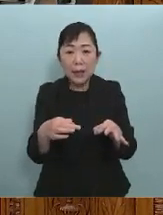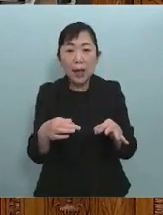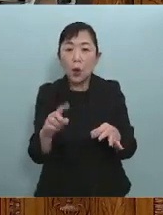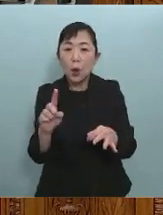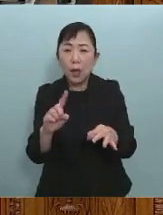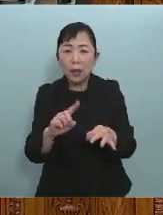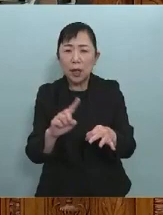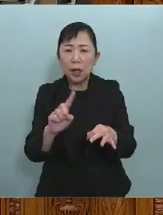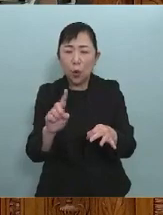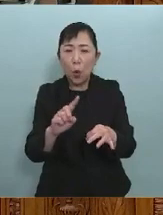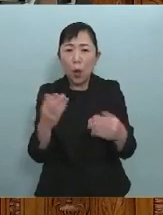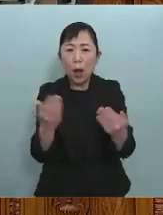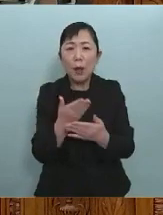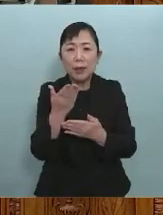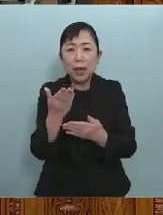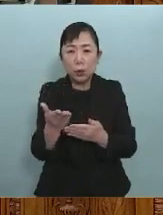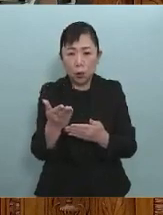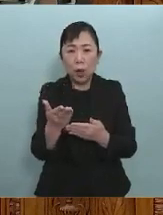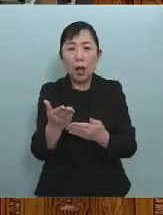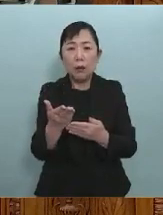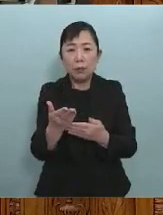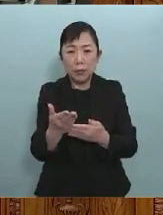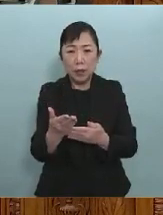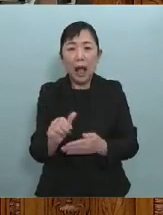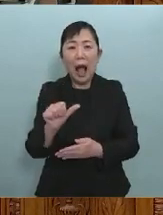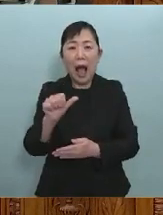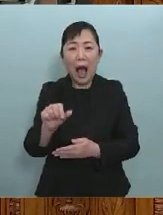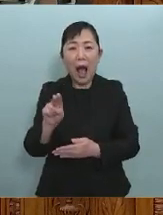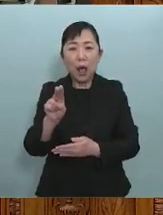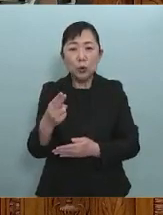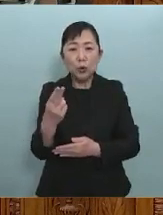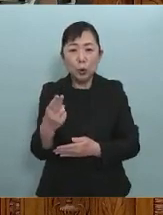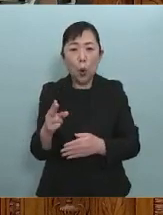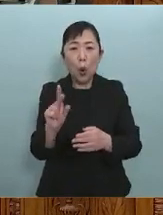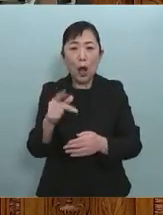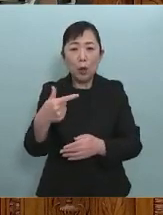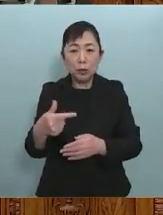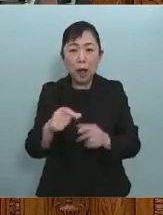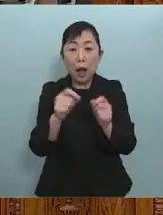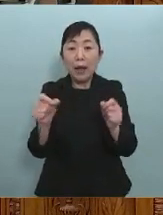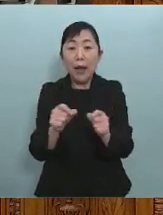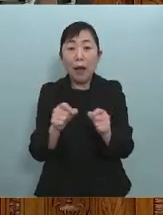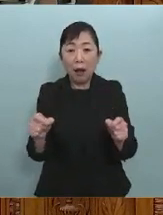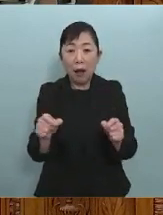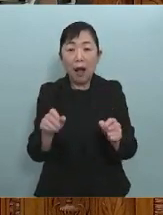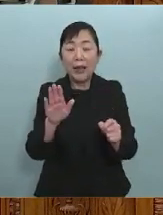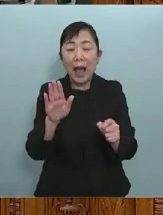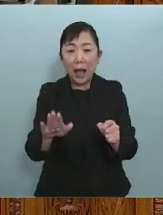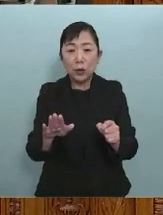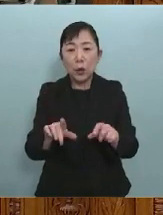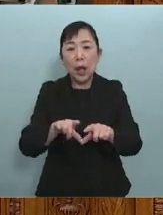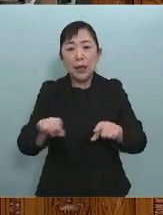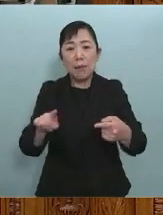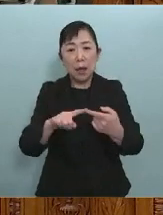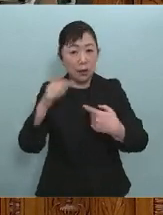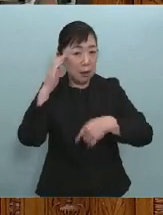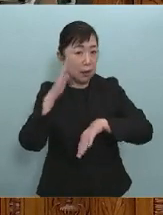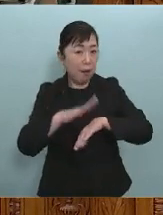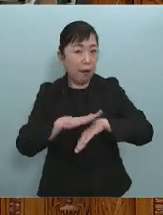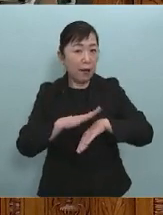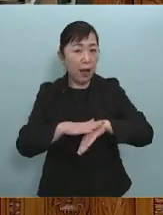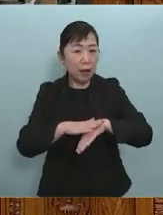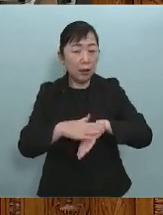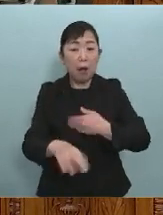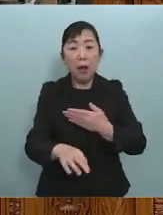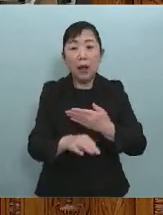程度変わったのかを示すアウトカムこれが結果として認識されるのがごくごく一般的です